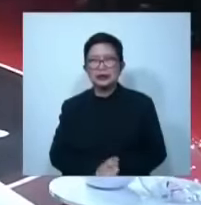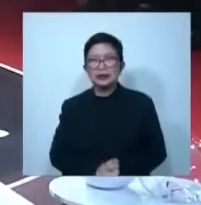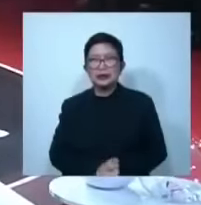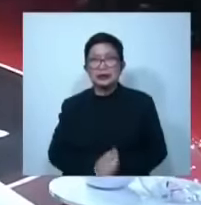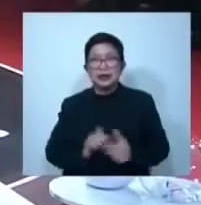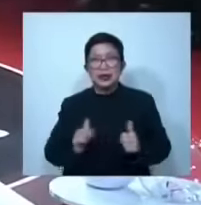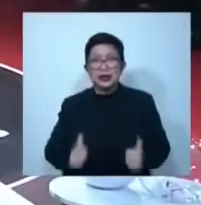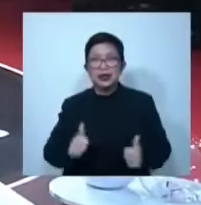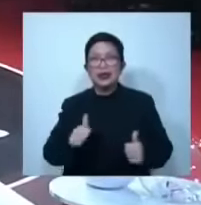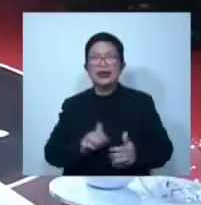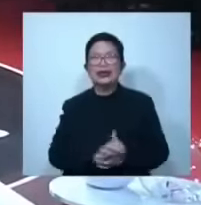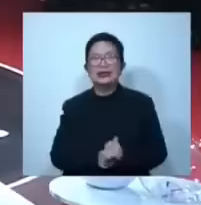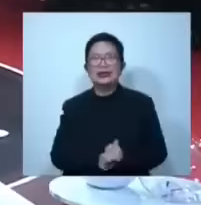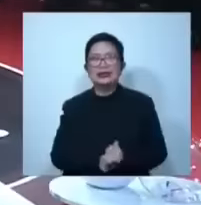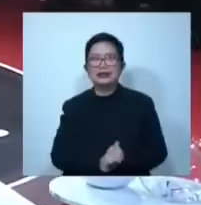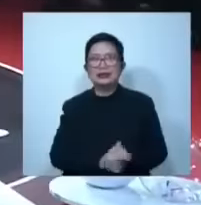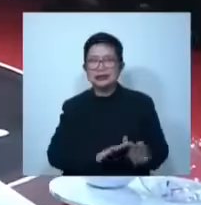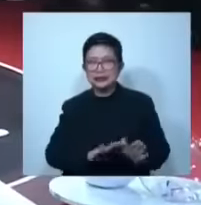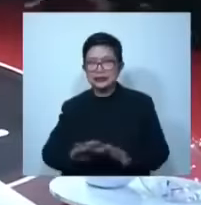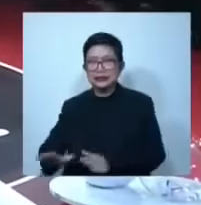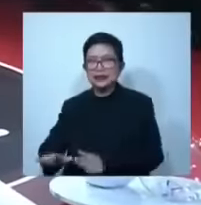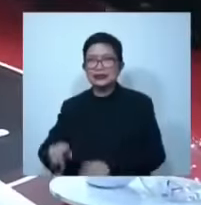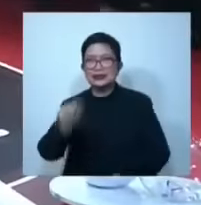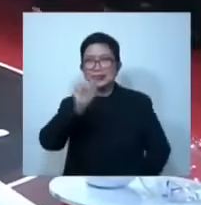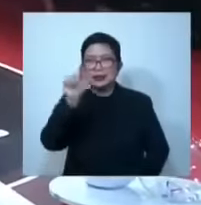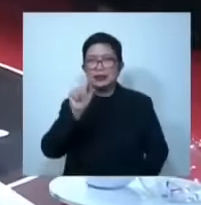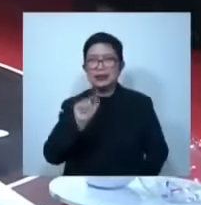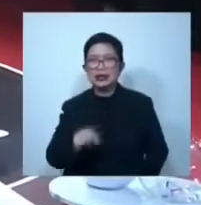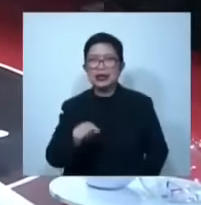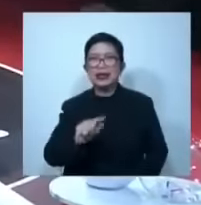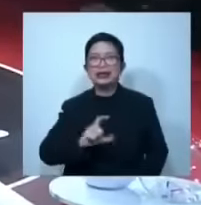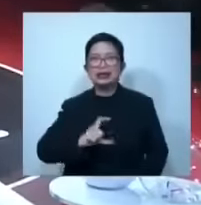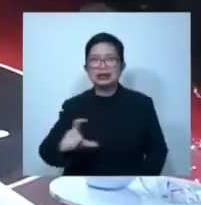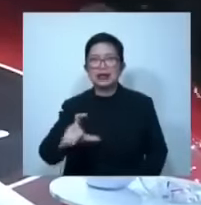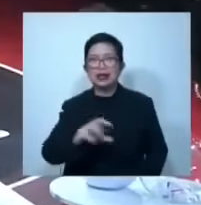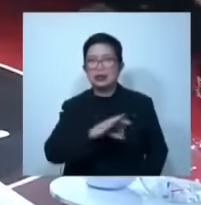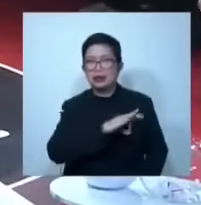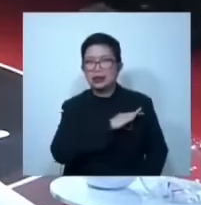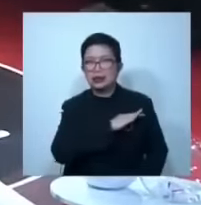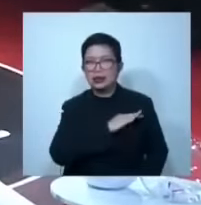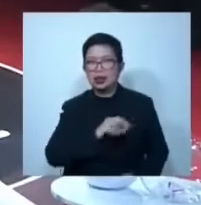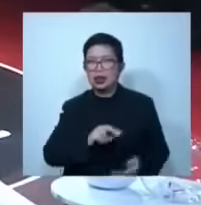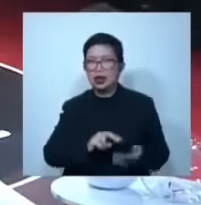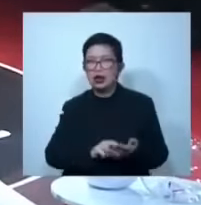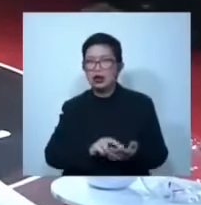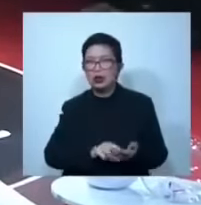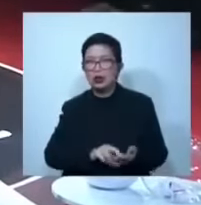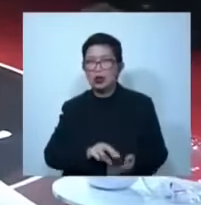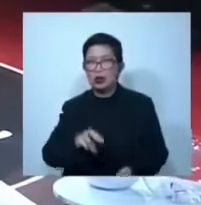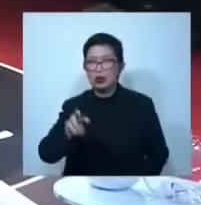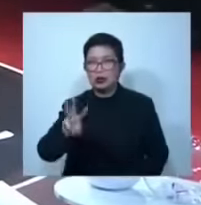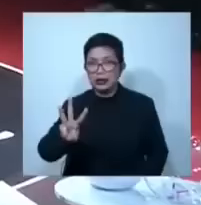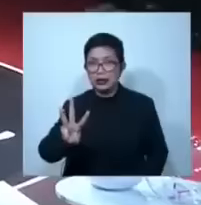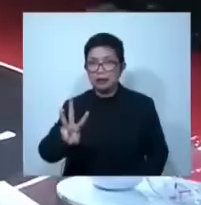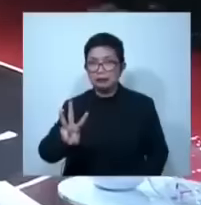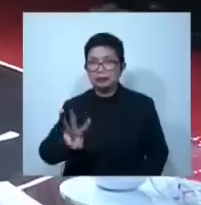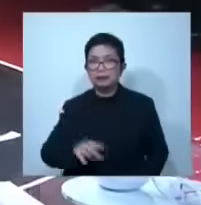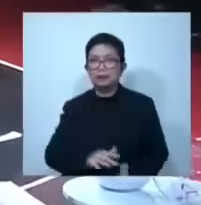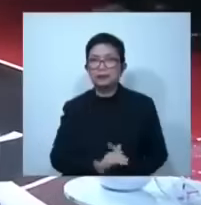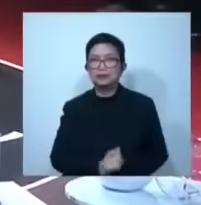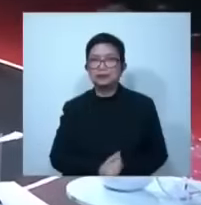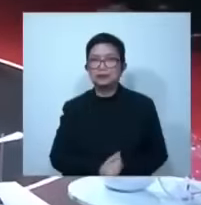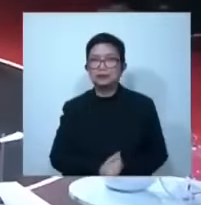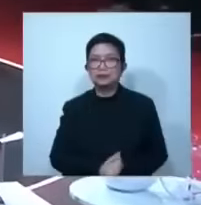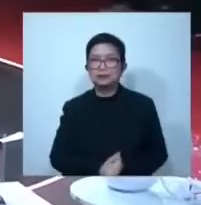Baik. Dan kita beralih ke pertanyaan untuk calon presiden nomor urut 3. Dan kami persilakan kepada